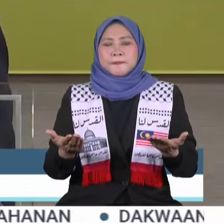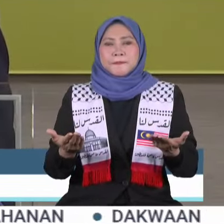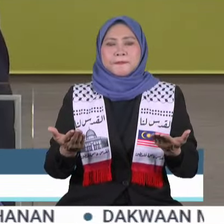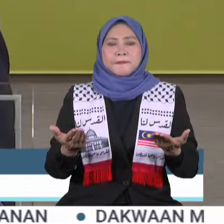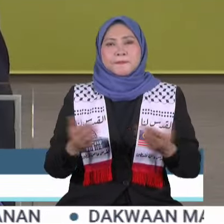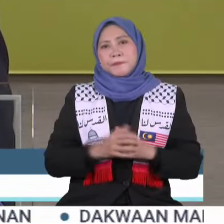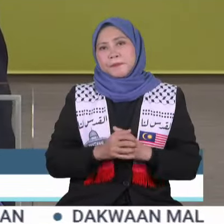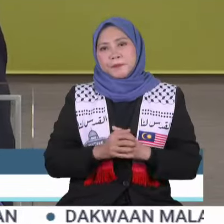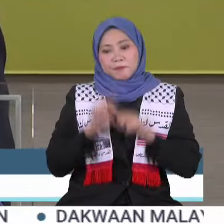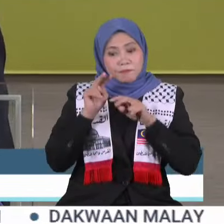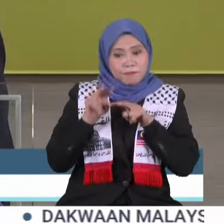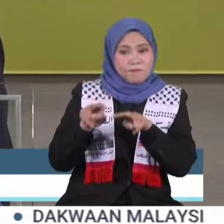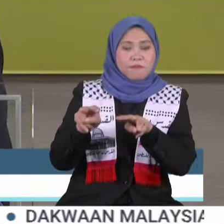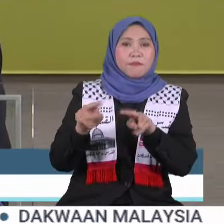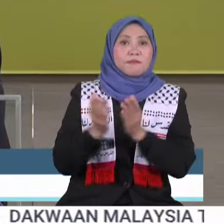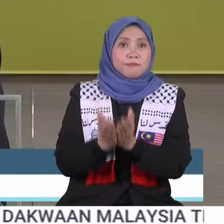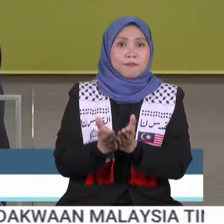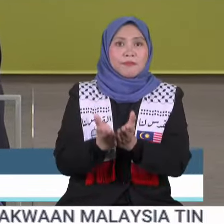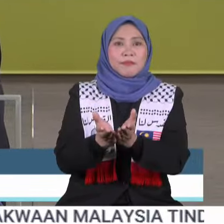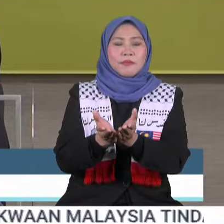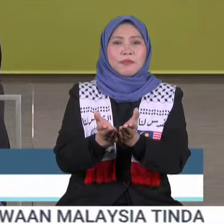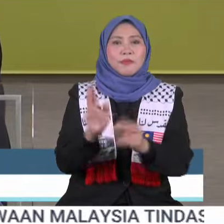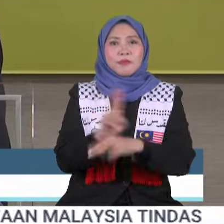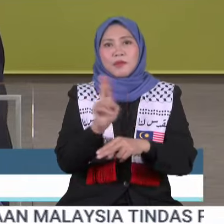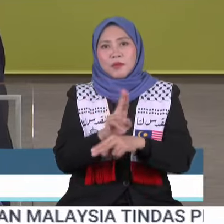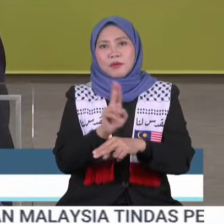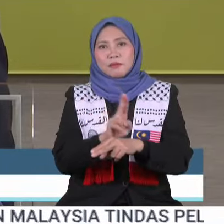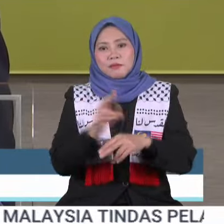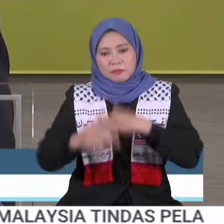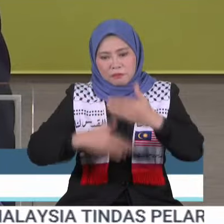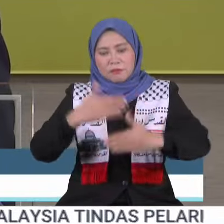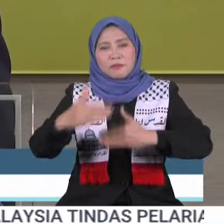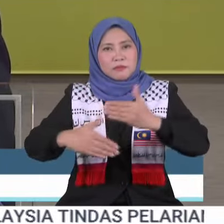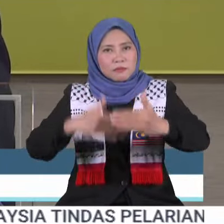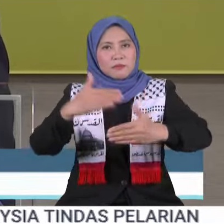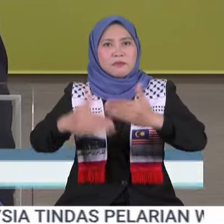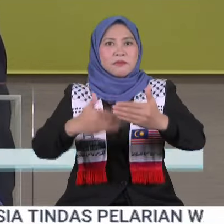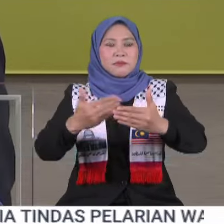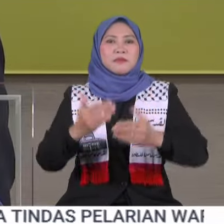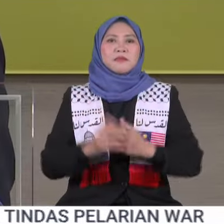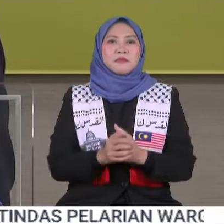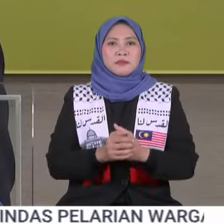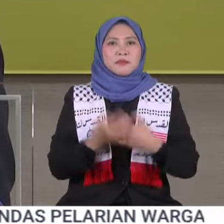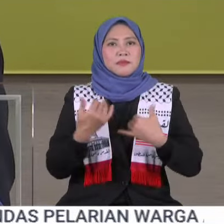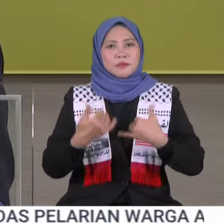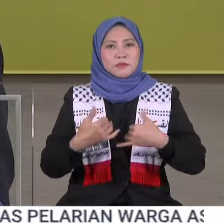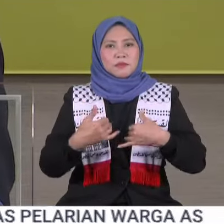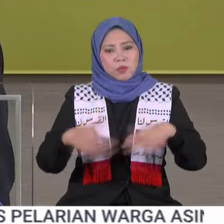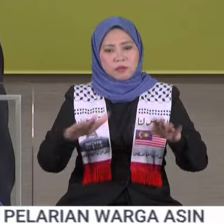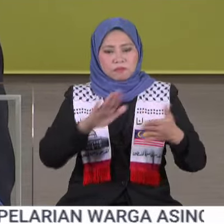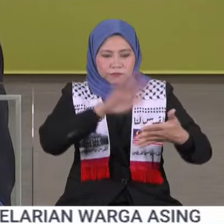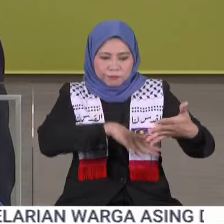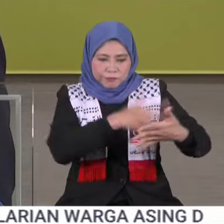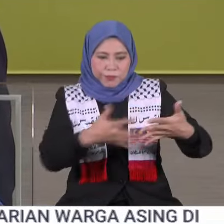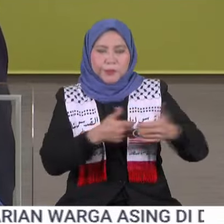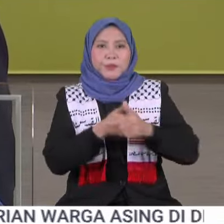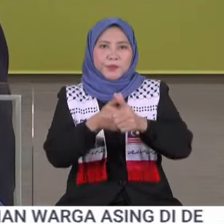lihat bahawa pembinaan ini sedang berjalan sebagaimana yang kita rangka dan